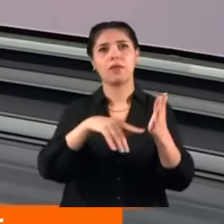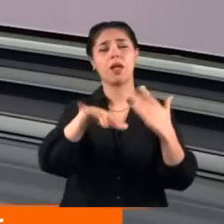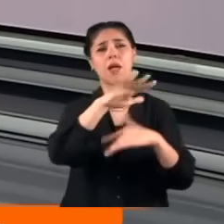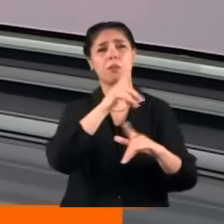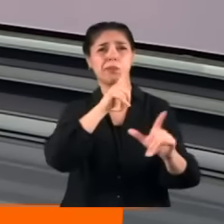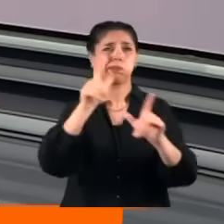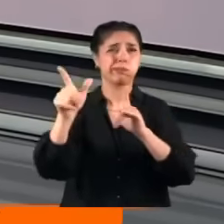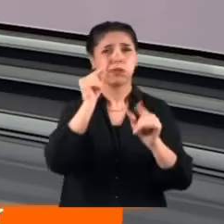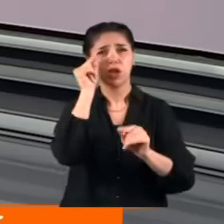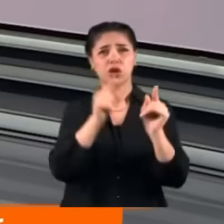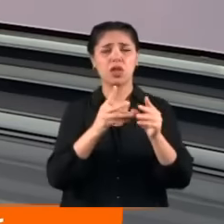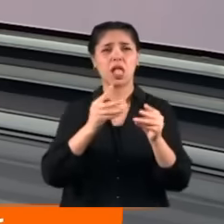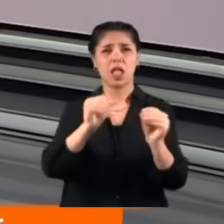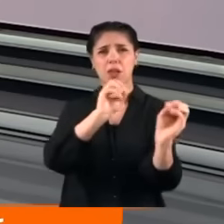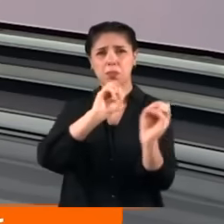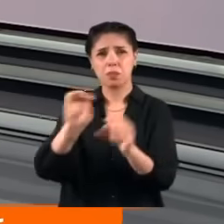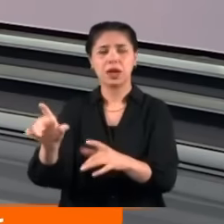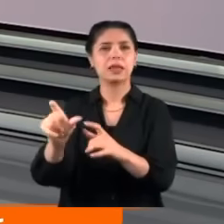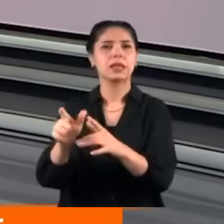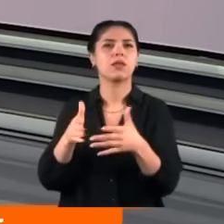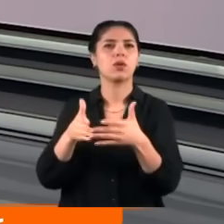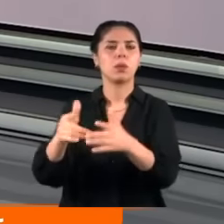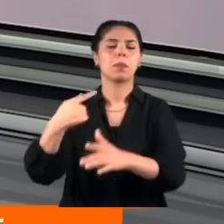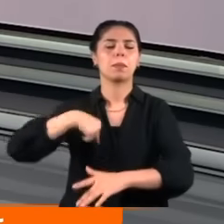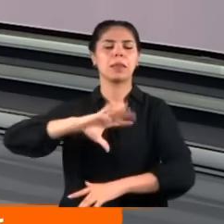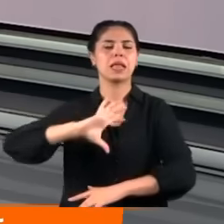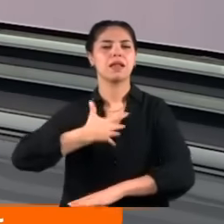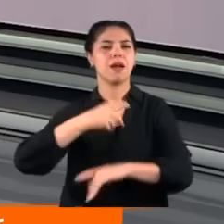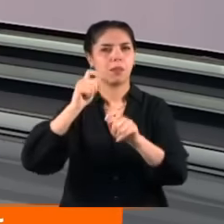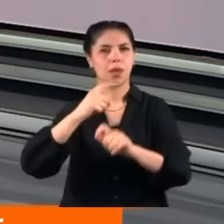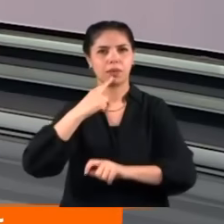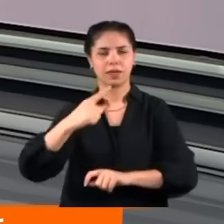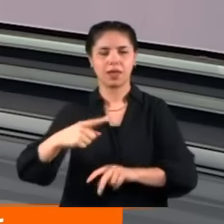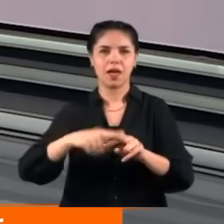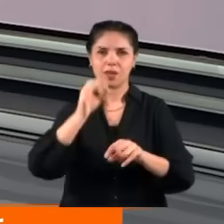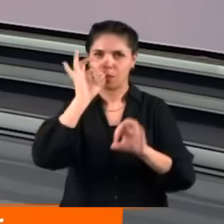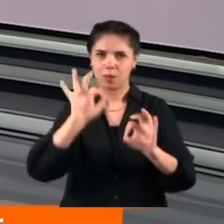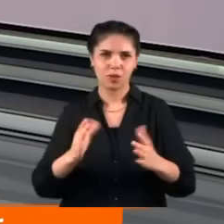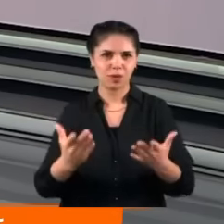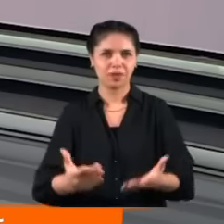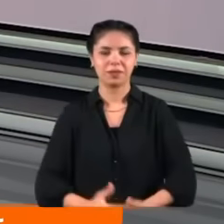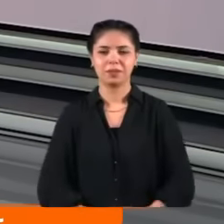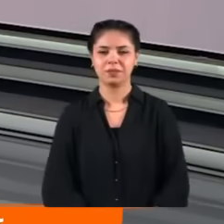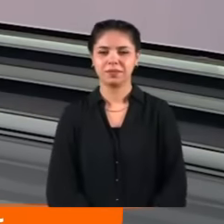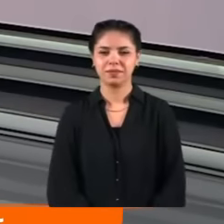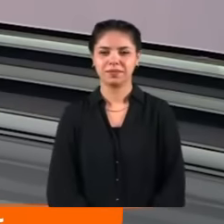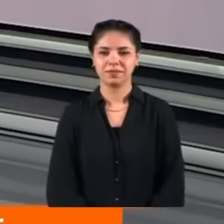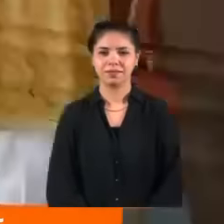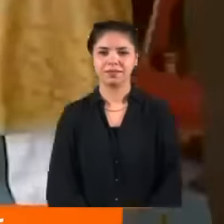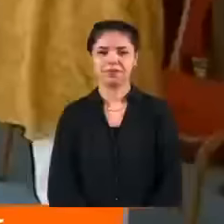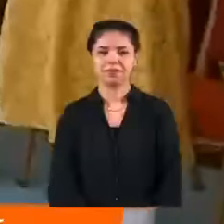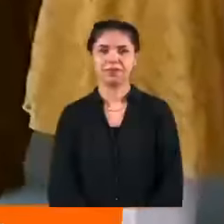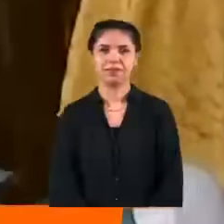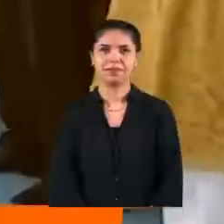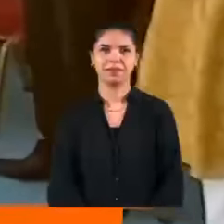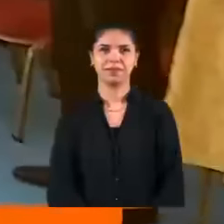kül bırakmayanların çürümeye terk ettiği Savarona'ya biz sahip çıktık dedi. ATV Haber başladı.